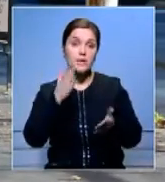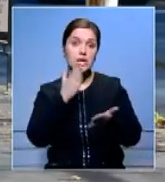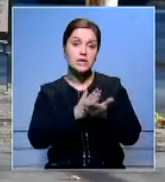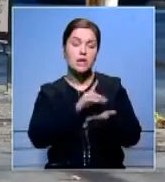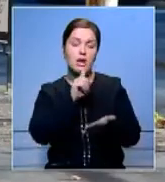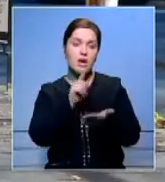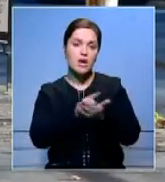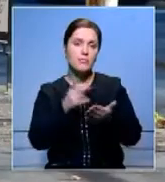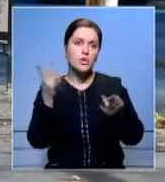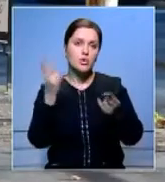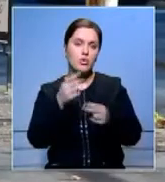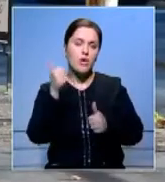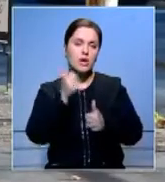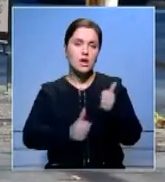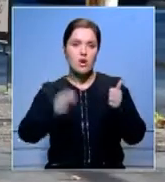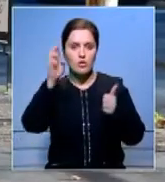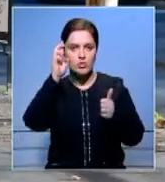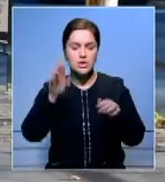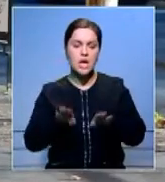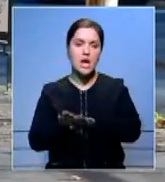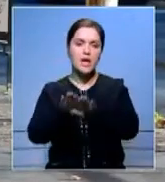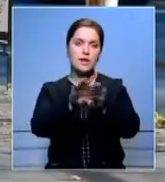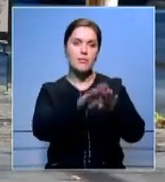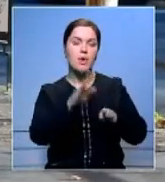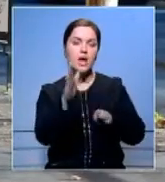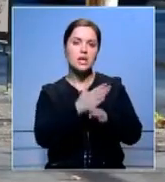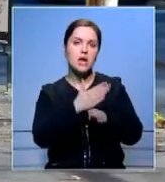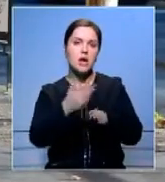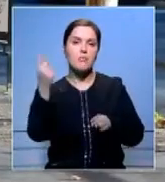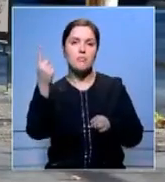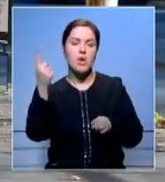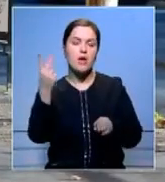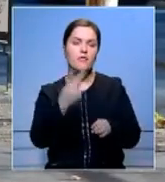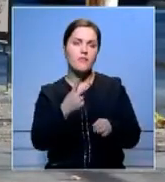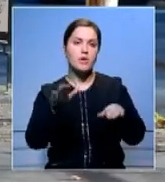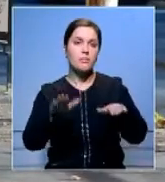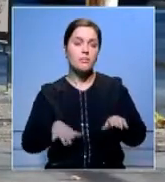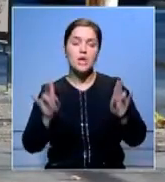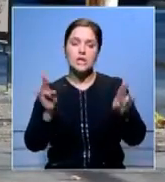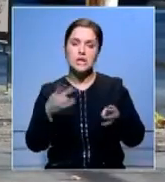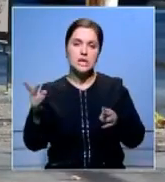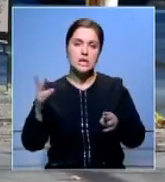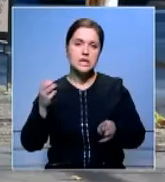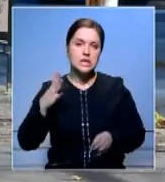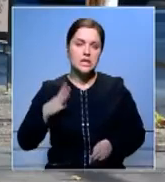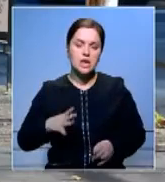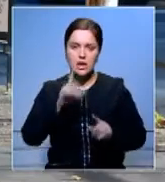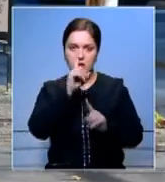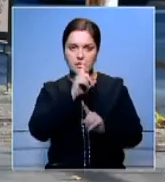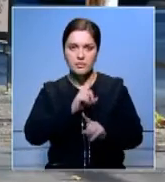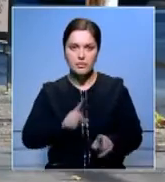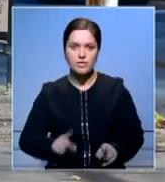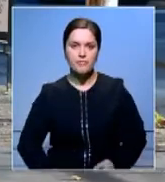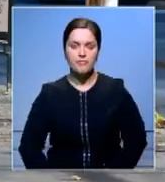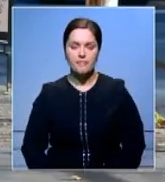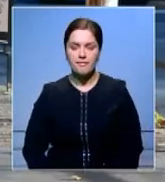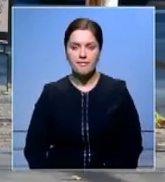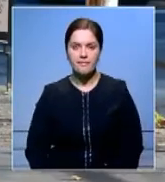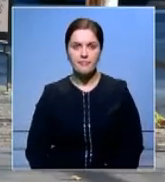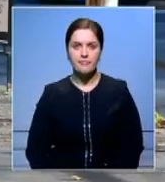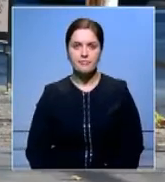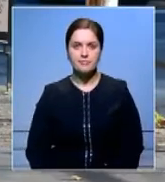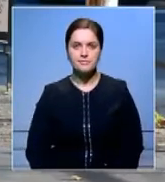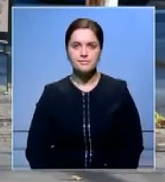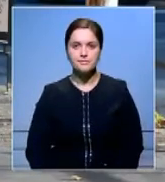должны работать и для каждого государства. Деление на первых и вторых Италия больше не допустит. Юлия Гончар, Массимилиано